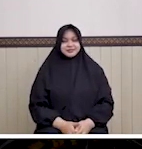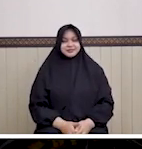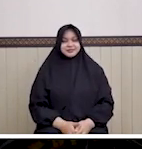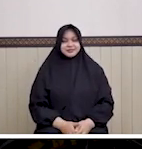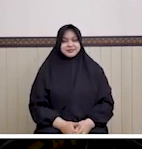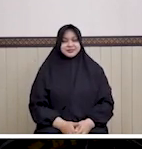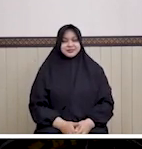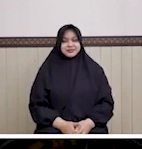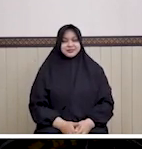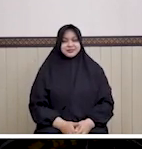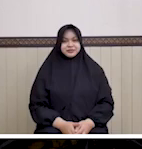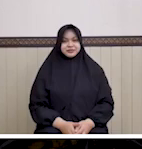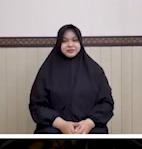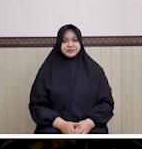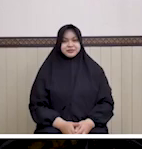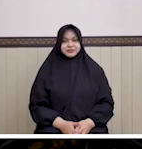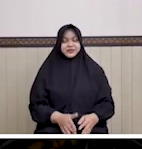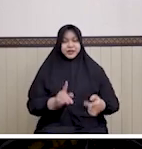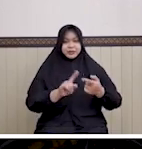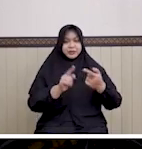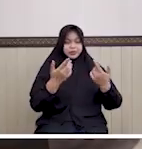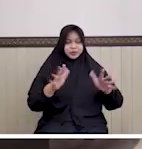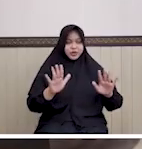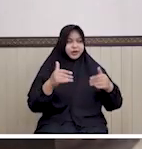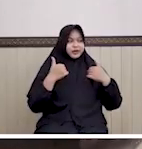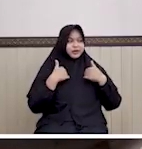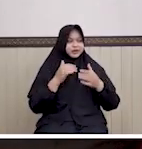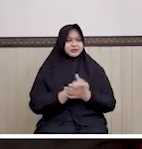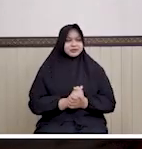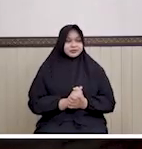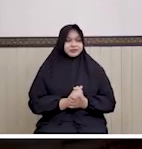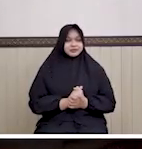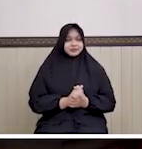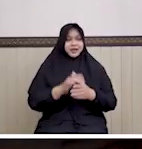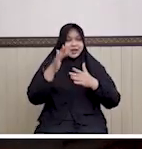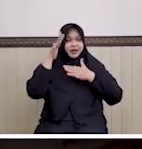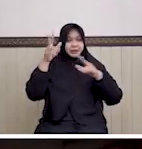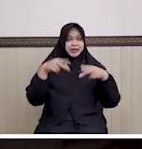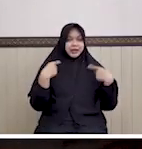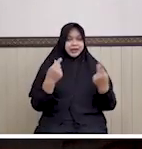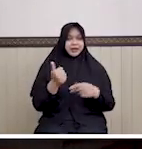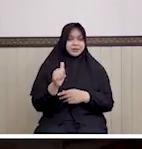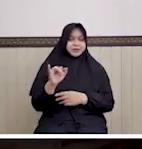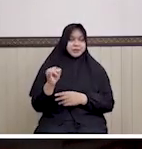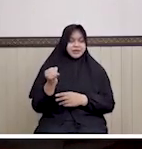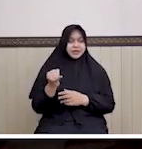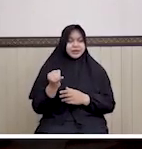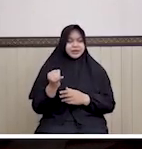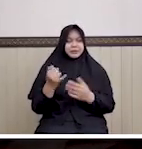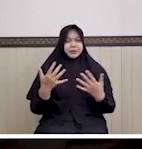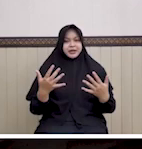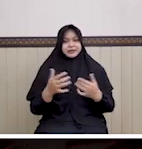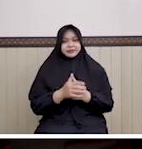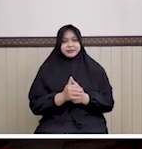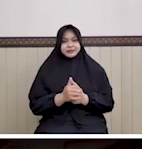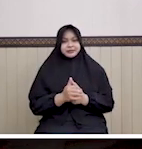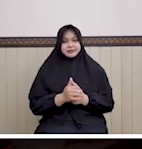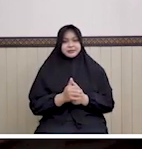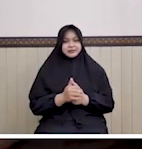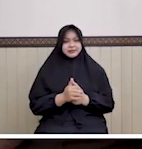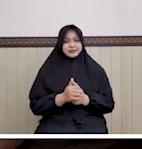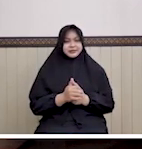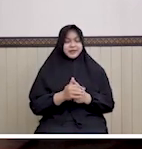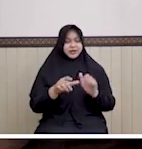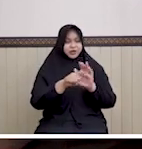nasional harapannya kalau Jogja sudah lumayan ada ini harapan saya kita penjadi apa ya